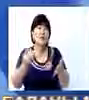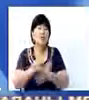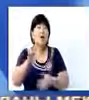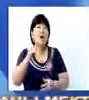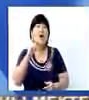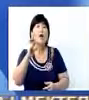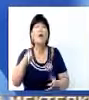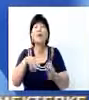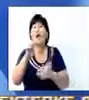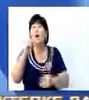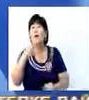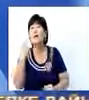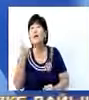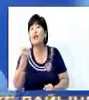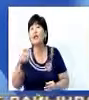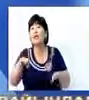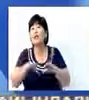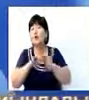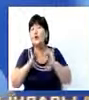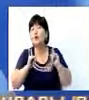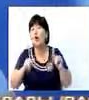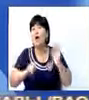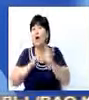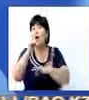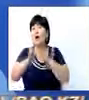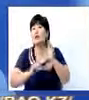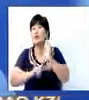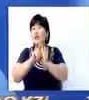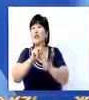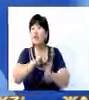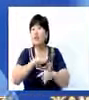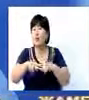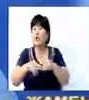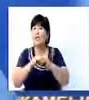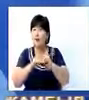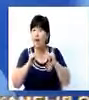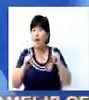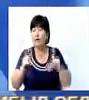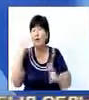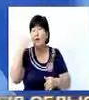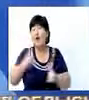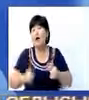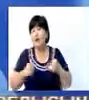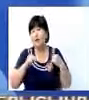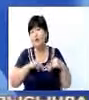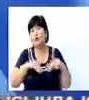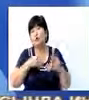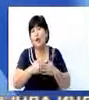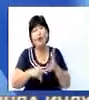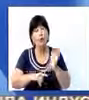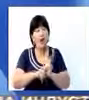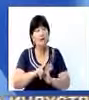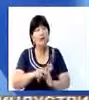Байқоңыр қаласын әлеуметтік экономикалық тұрғыдан дамыту, ғарыш кешенінің қызметін одан әрі қамтамасыз ету мақсатында қарқынды жұмыстар қолға